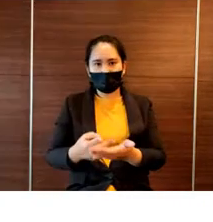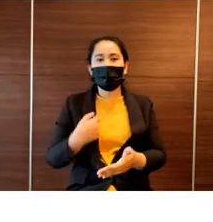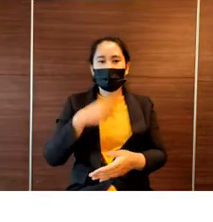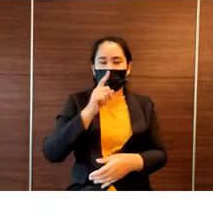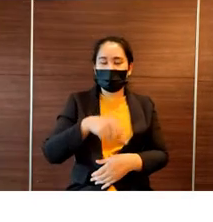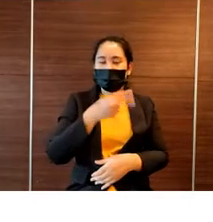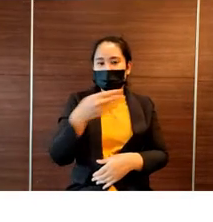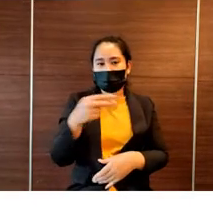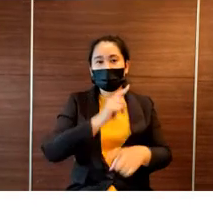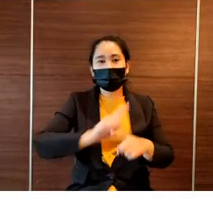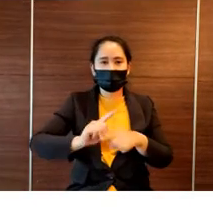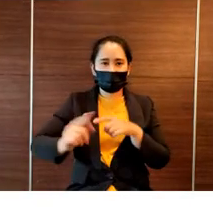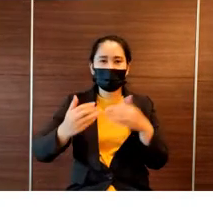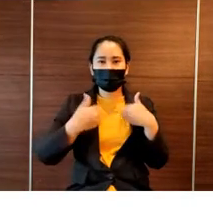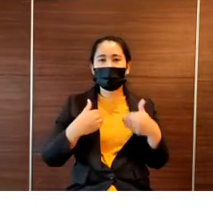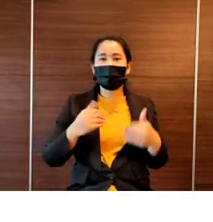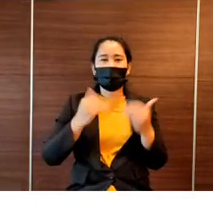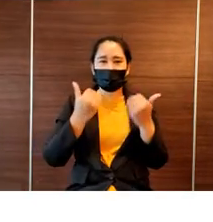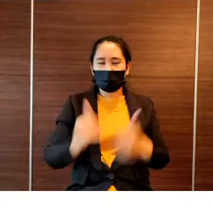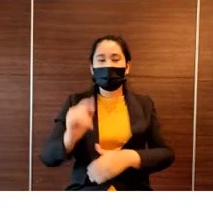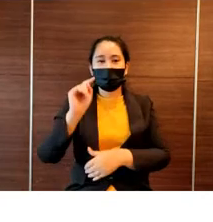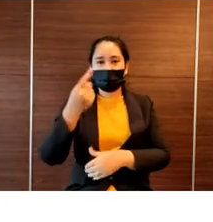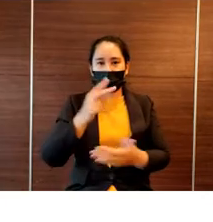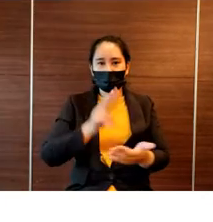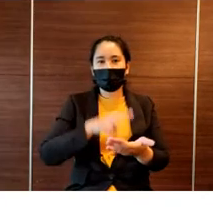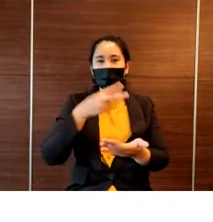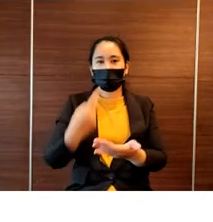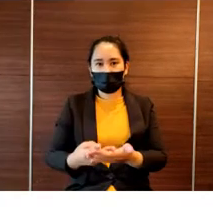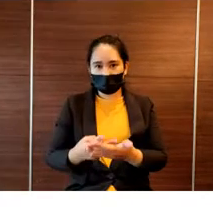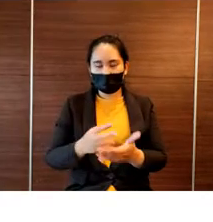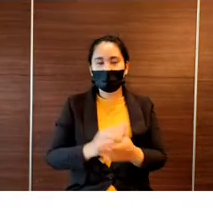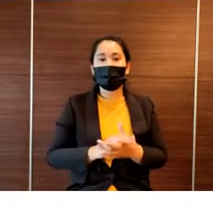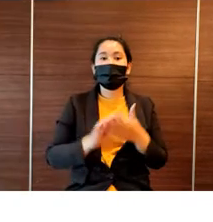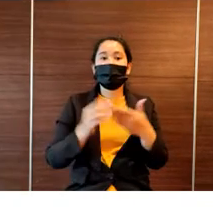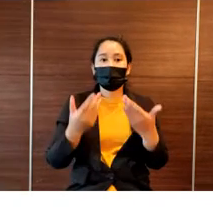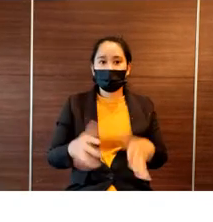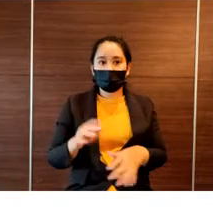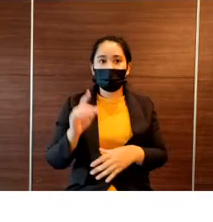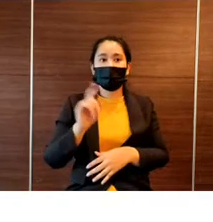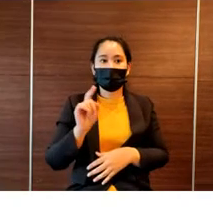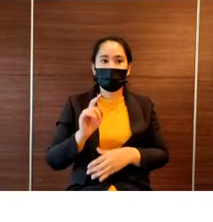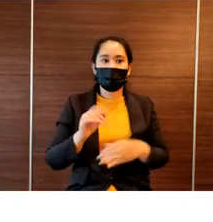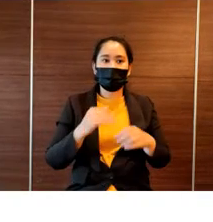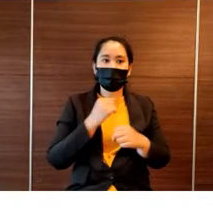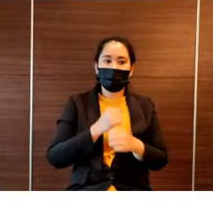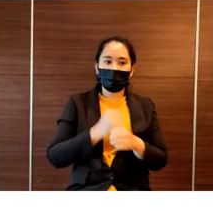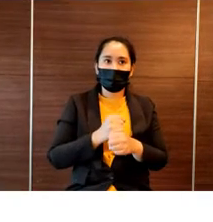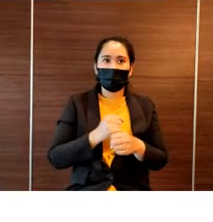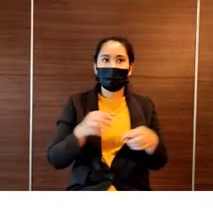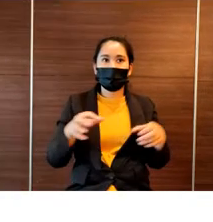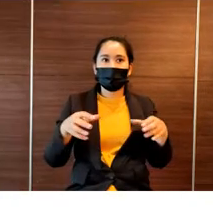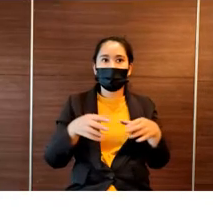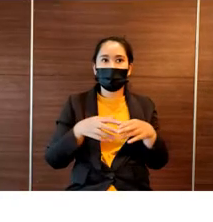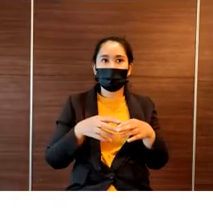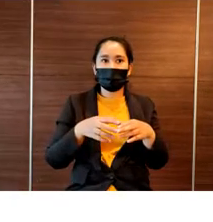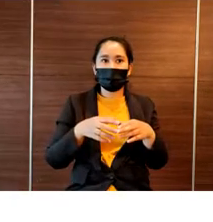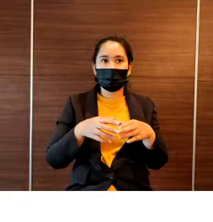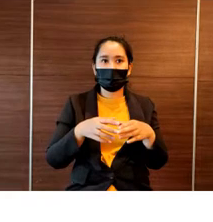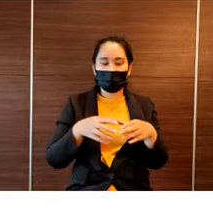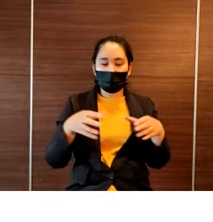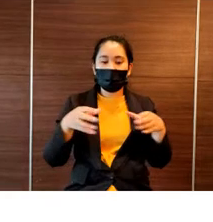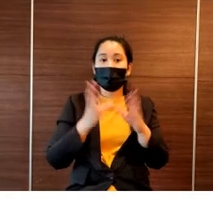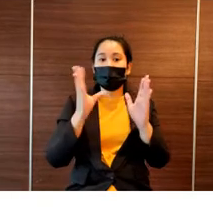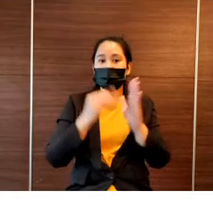าแล้วแต่บ้านเราเพิ่งจะแปลนะครับโดยเครือข่ายเซตินเน็ตของเรานี่แหละแล้วก็โดยการดำเนินงานของฟาแบงก์ออฟเรนโบ